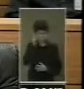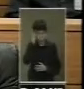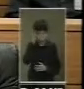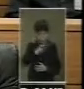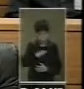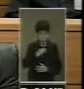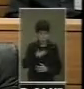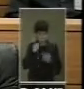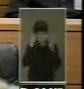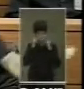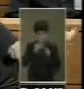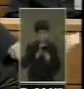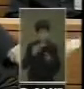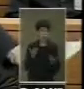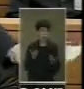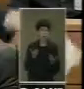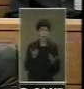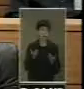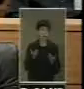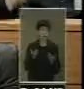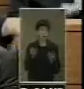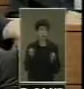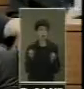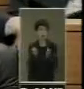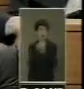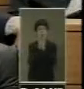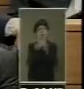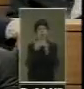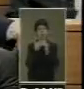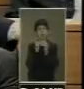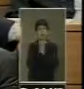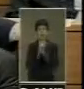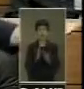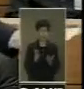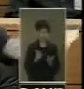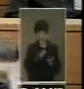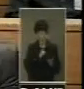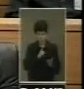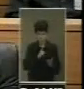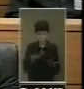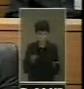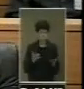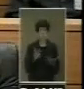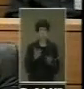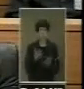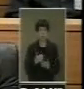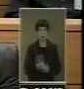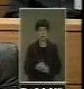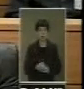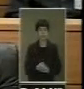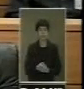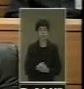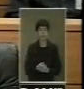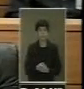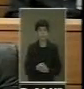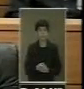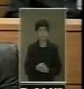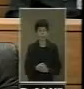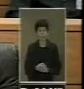นั่นกลัวนี่สุดท้ายปะทะกันหาคนรับผิดชอบไม่